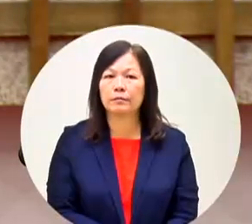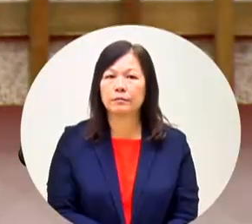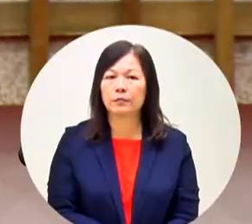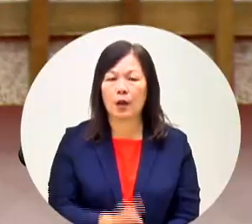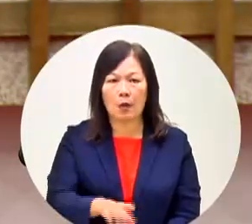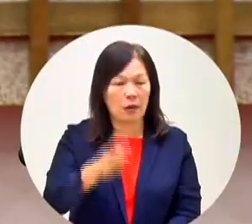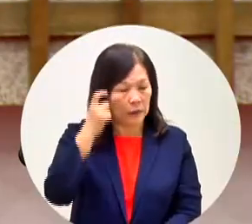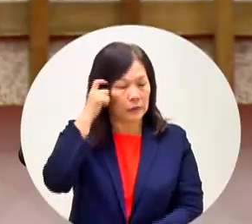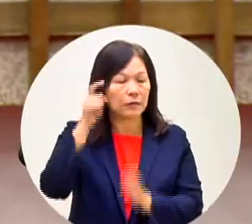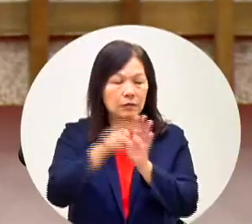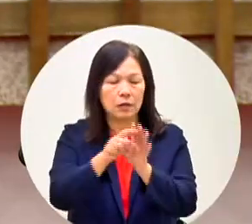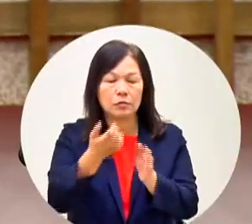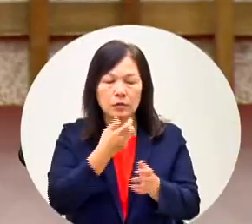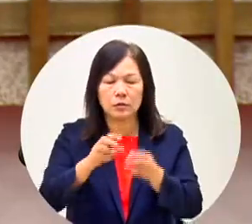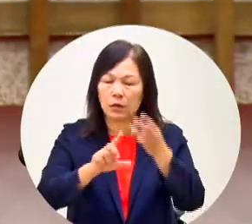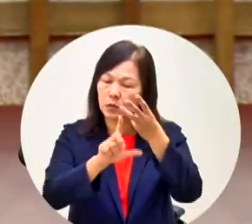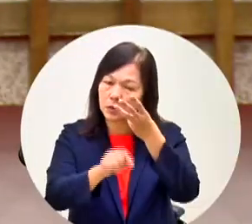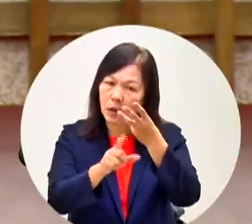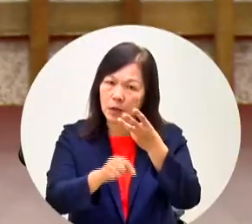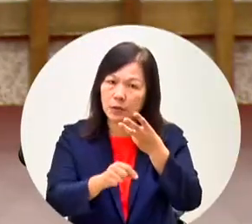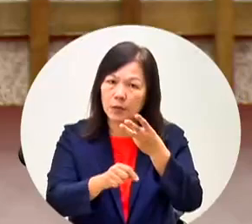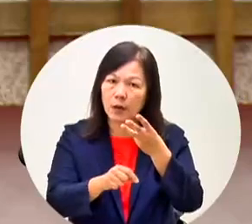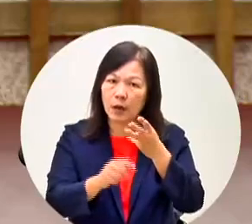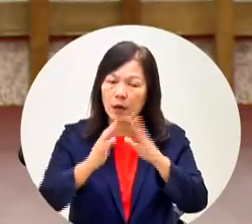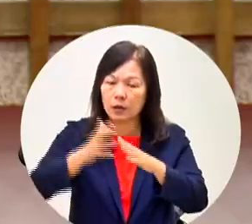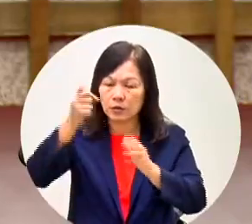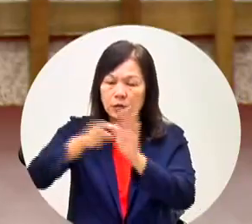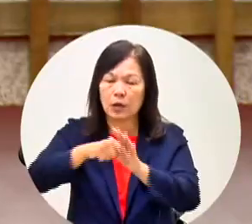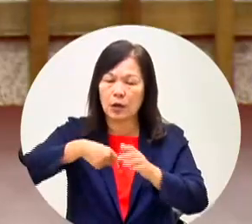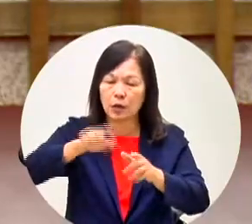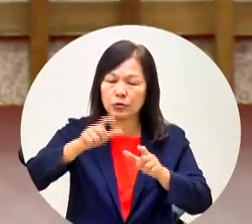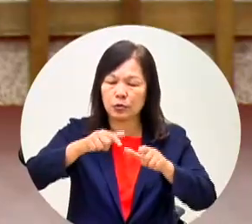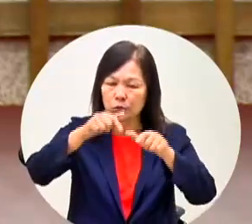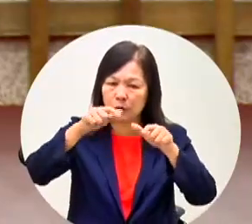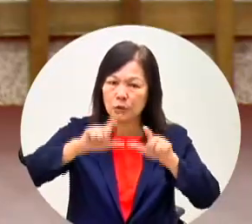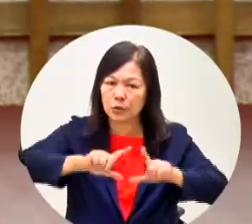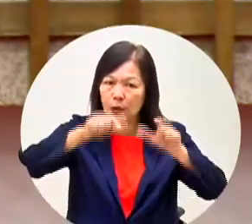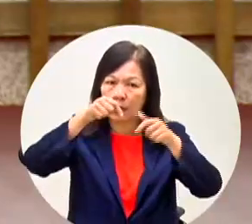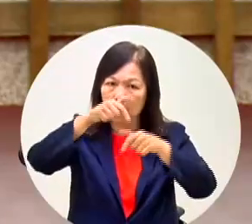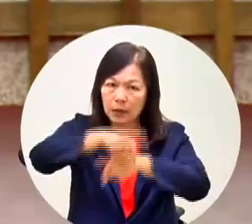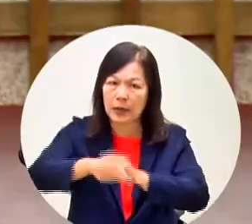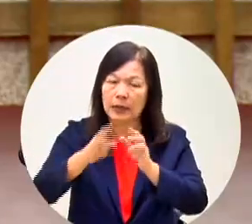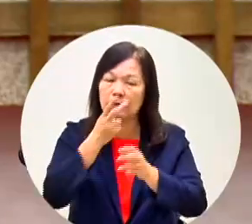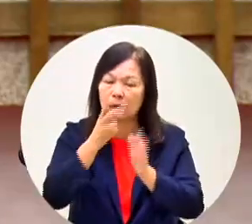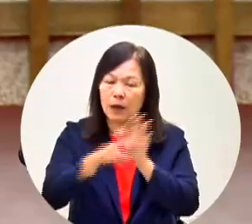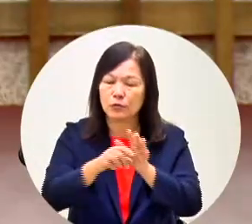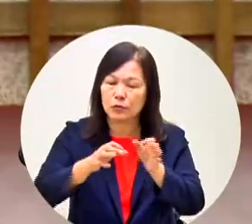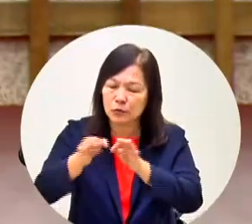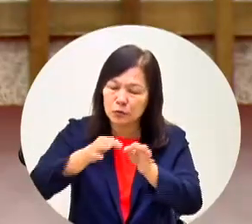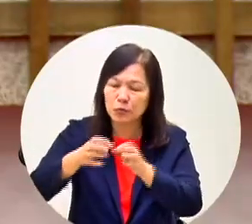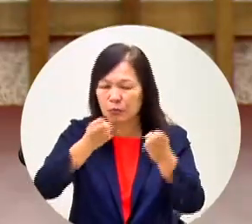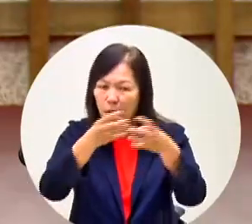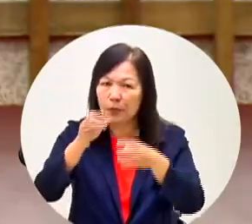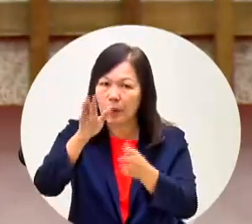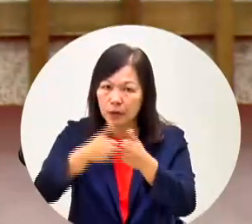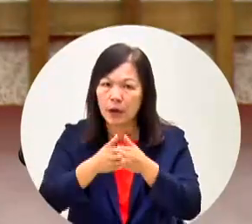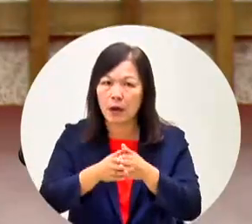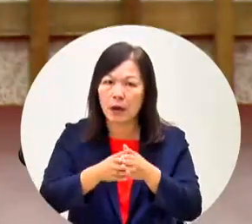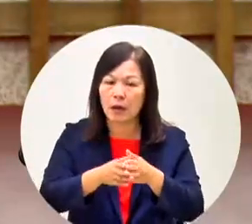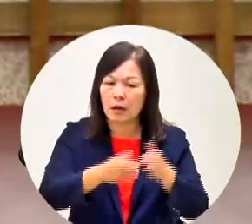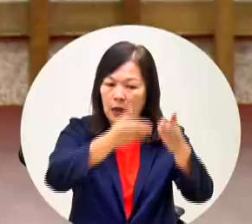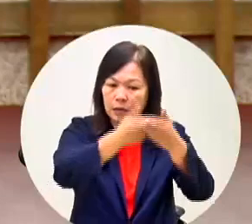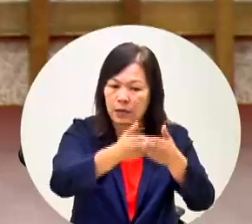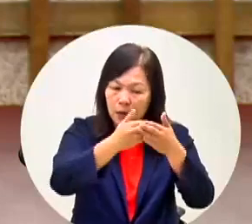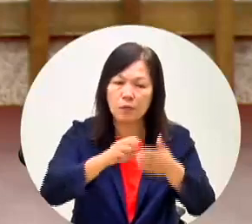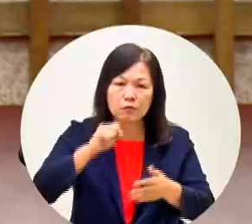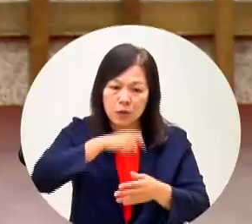要到东南亚去冲抢订单。那在这个两岸的交流的一个城市的交流，最重要的一